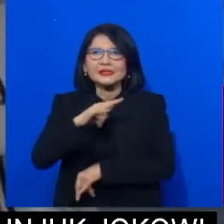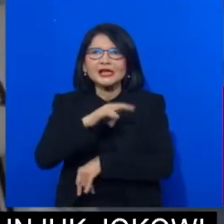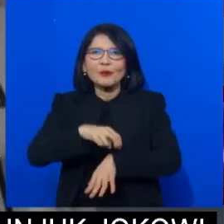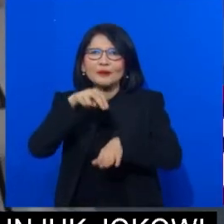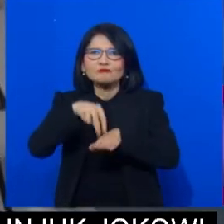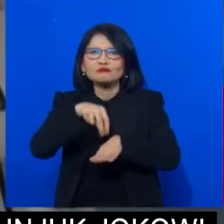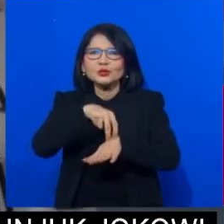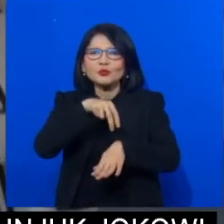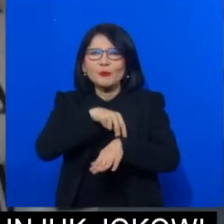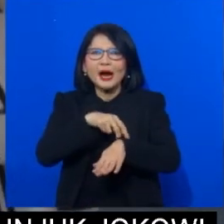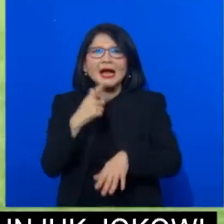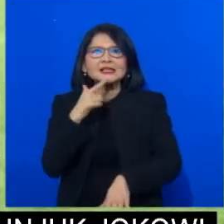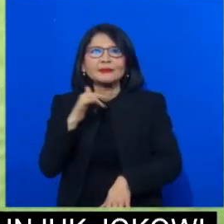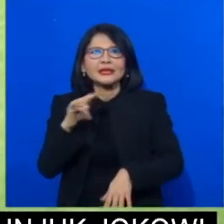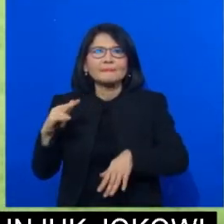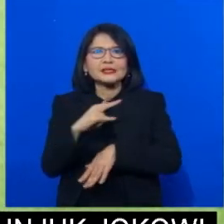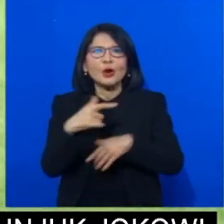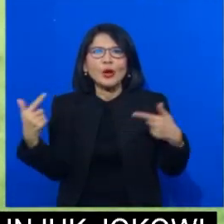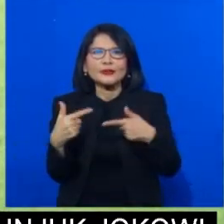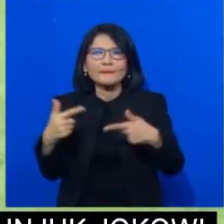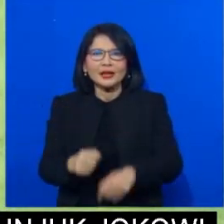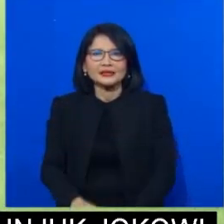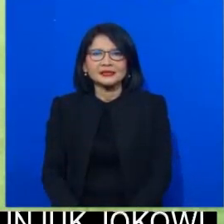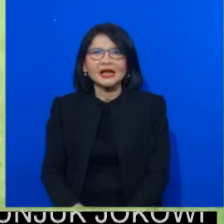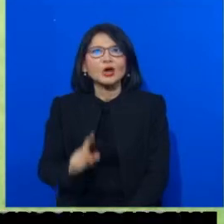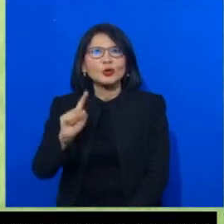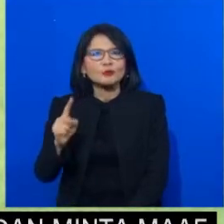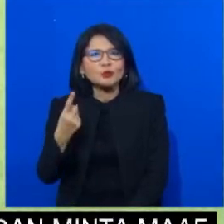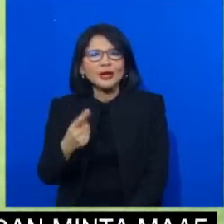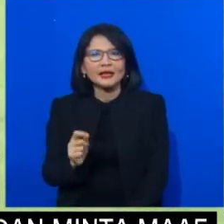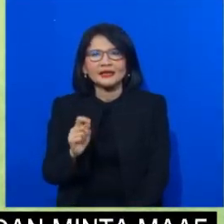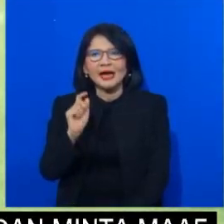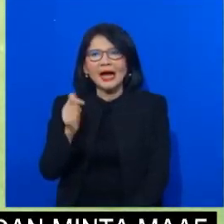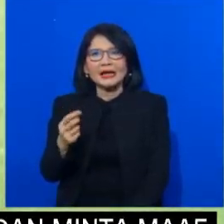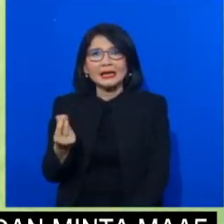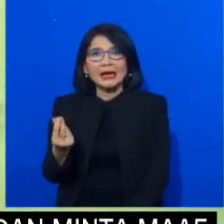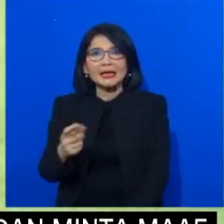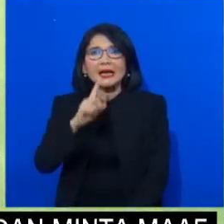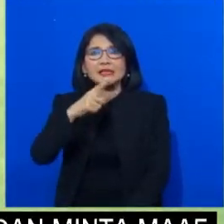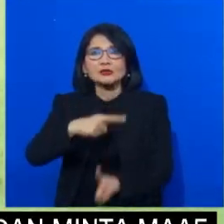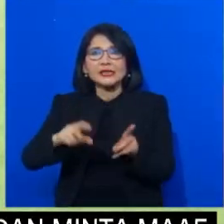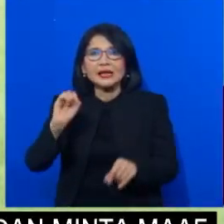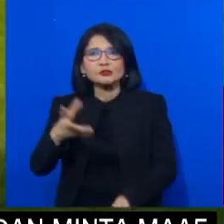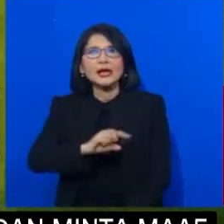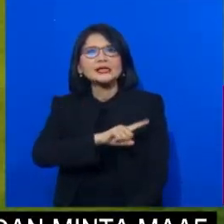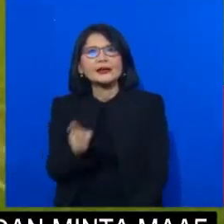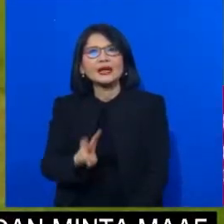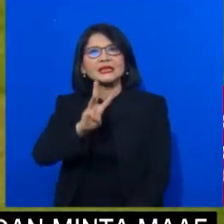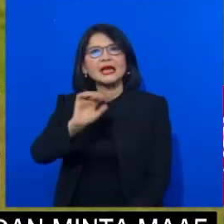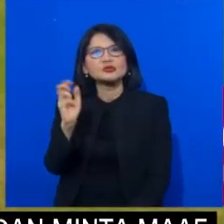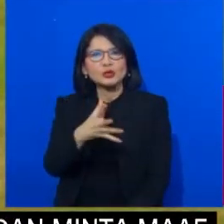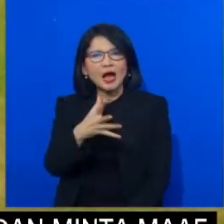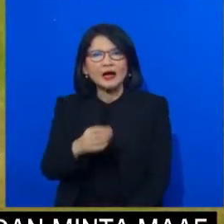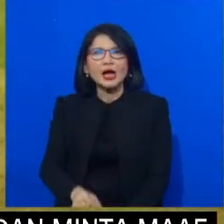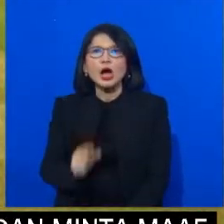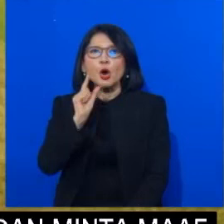hingga model pesawat tempur. Untuk harga pesawat pemula sekitar 1,5 juta hingga 3 juta rupiah. Namun,